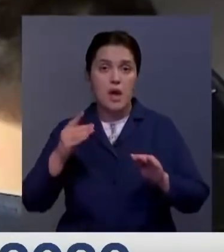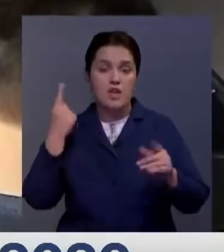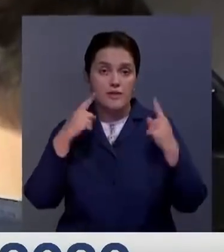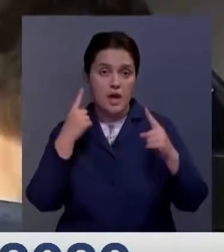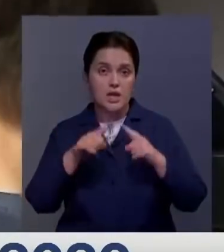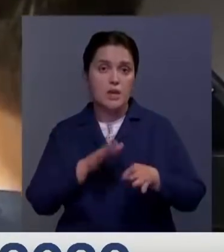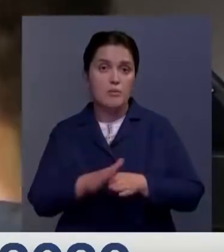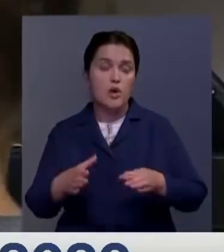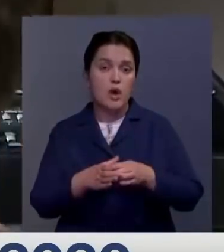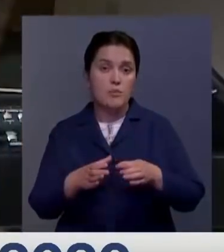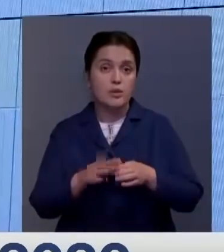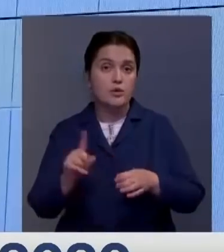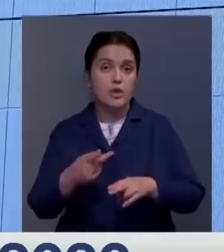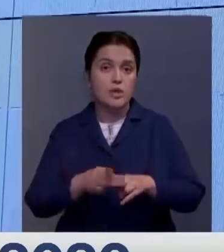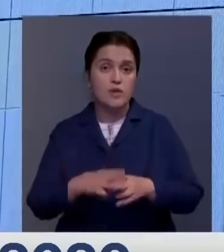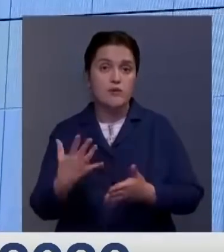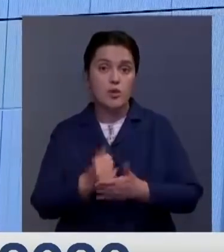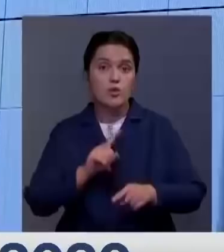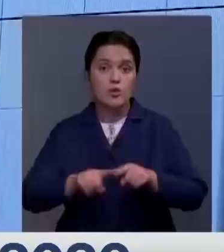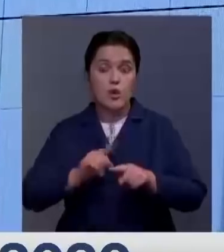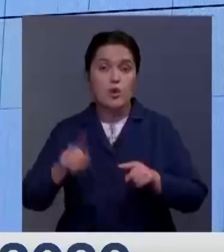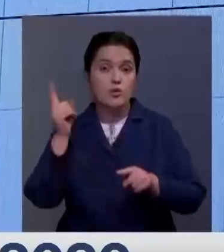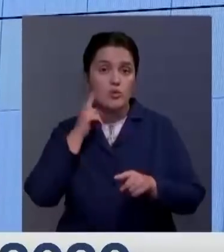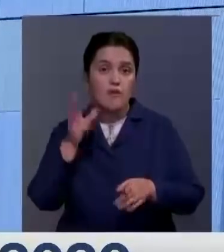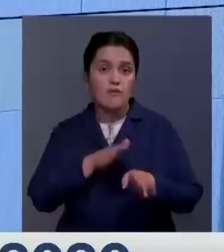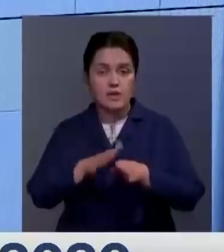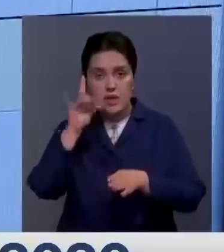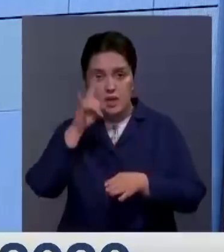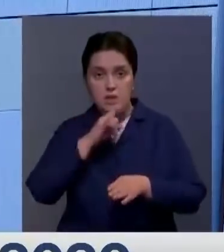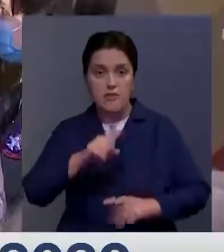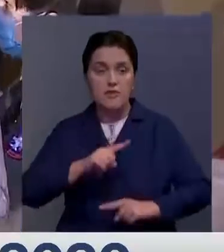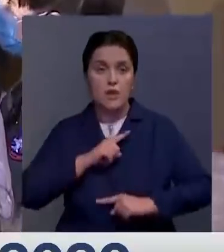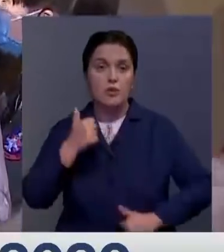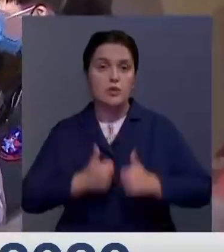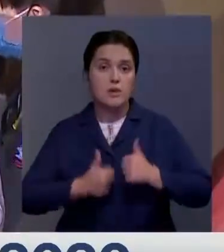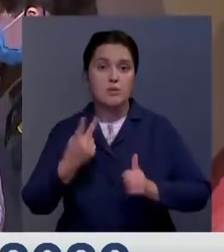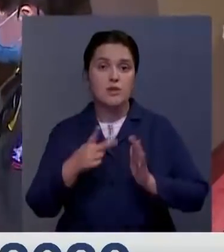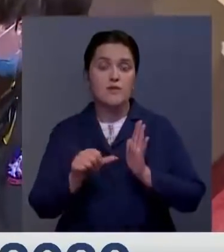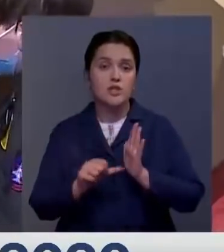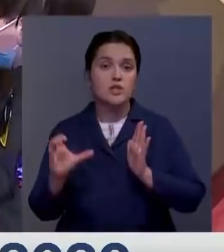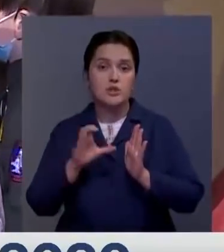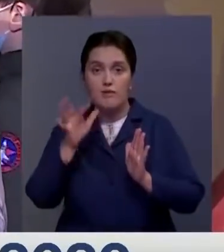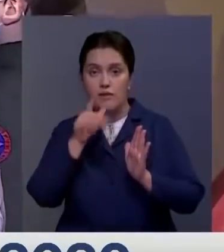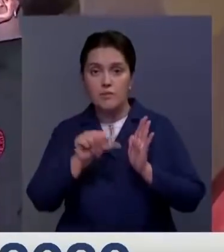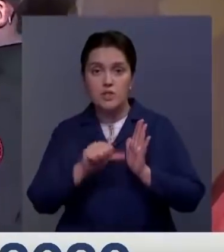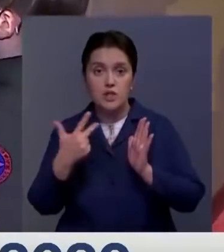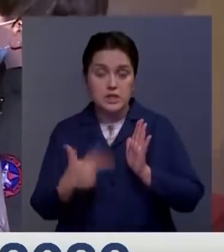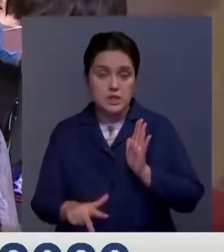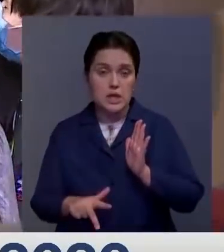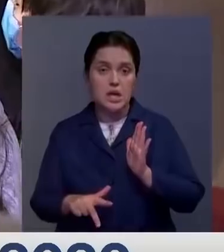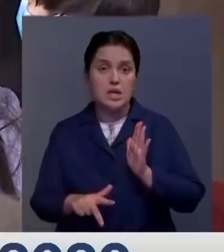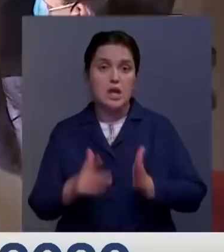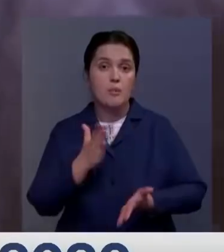Творила целая команда. Что из этого вышло, уже совсем скоро услышит весь Казахстан. Напомню, финал конкурса пройдет 26 сентября